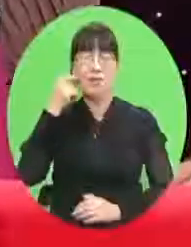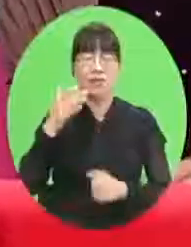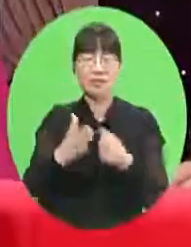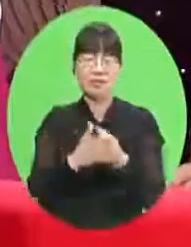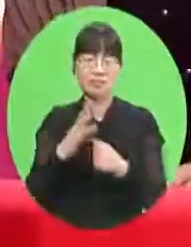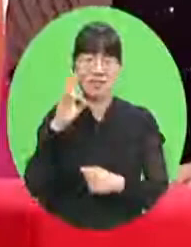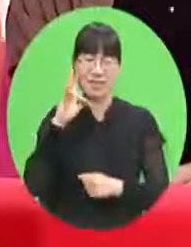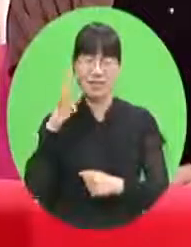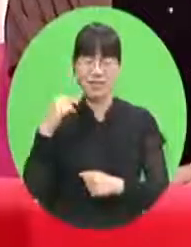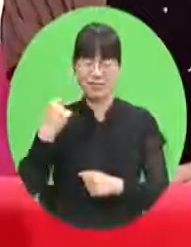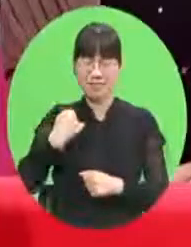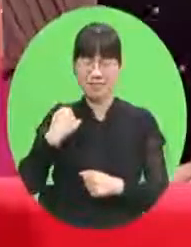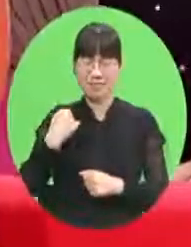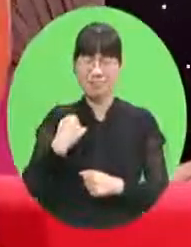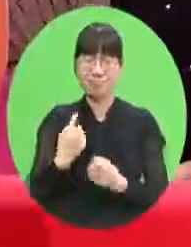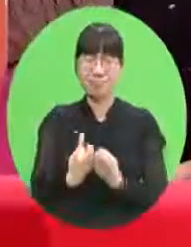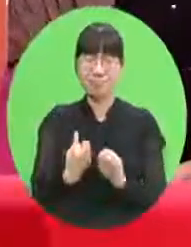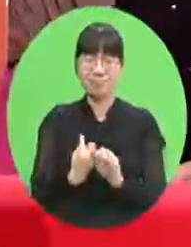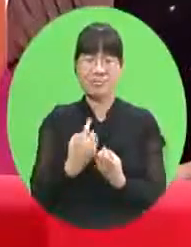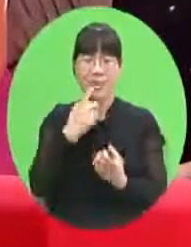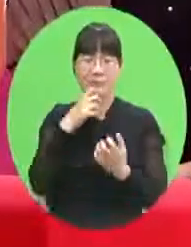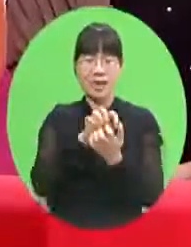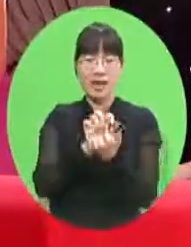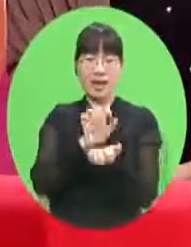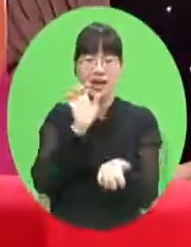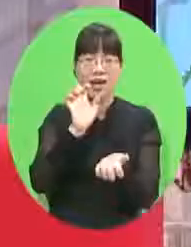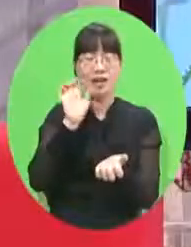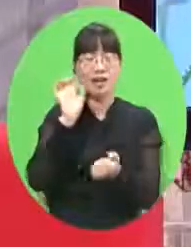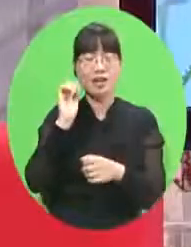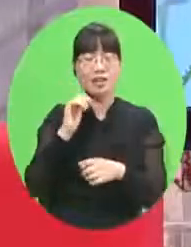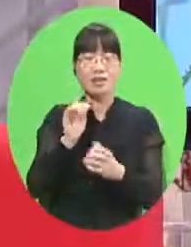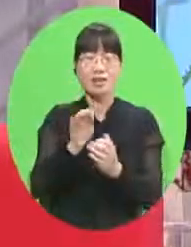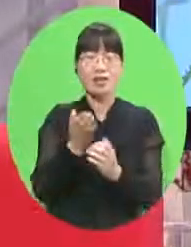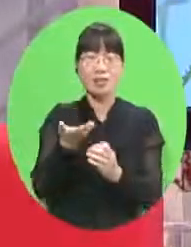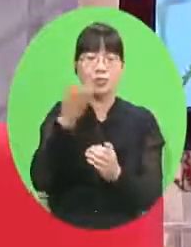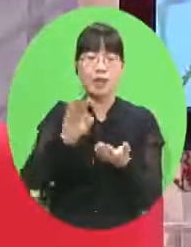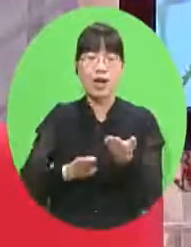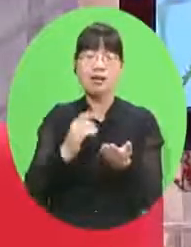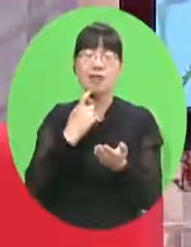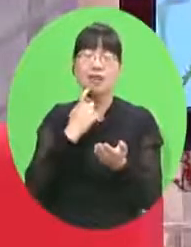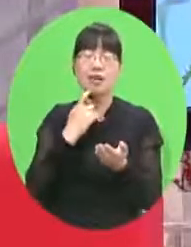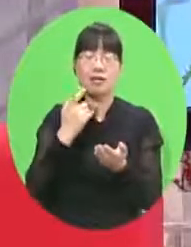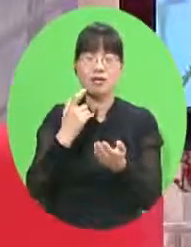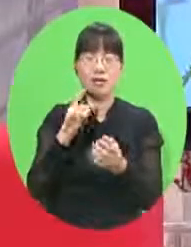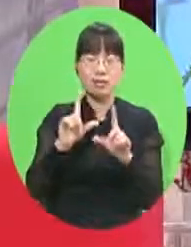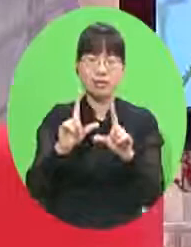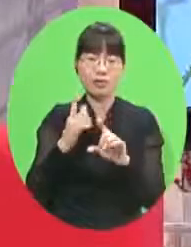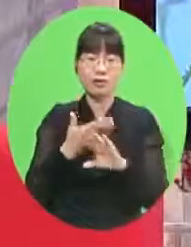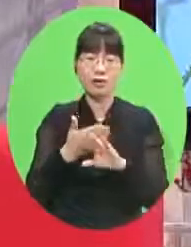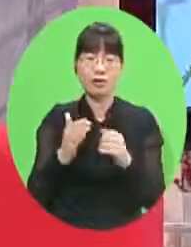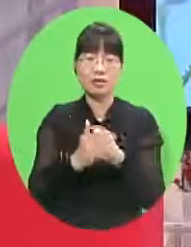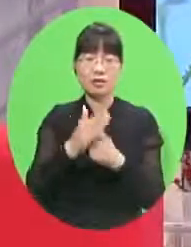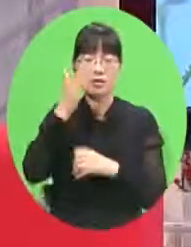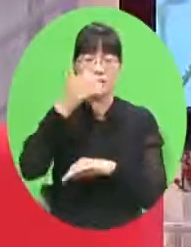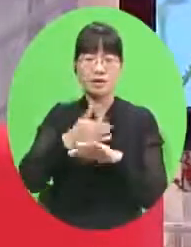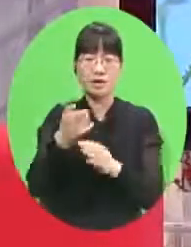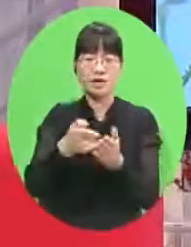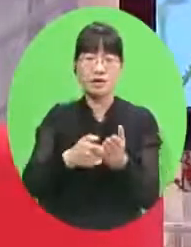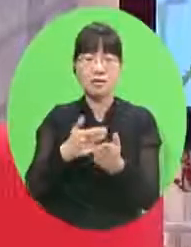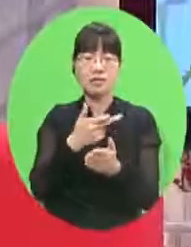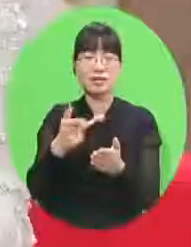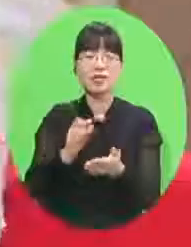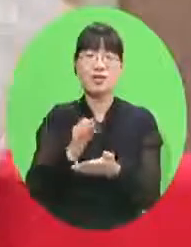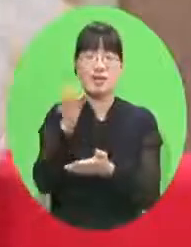겁니다. 이제 입을 벌리고 자면 아까 상악과하게 이제 틀리니까 이제 나중에 이제 성형을 하더라도 견적이 크게